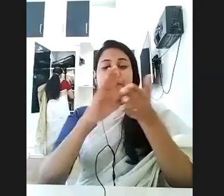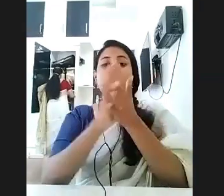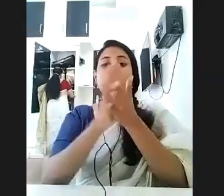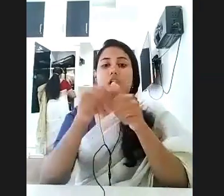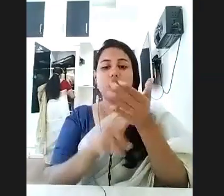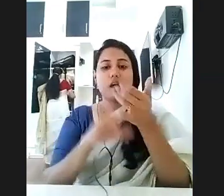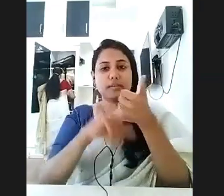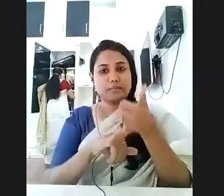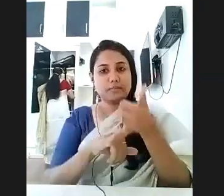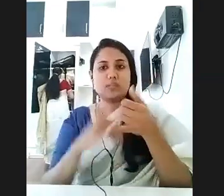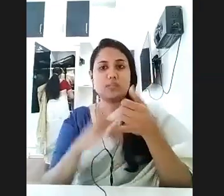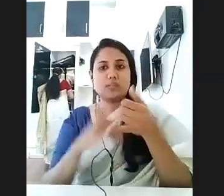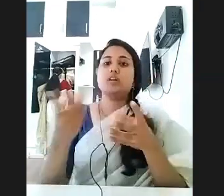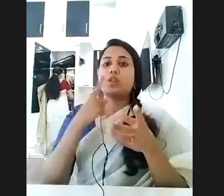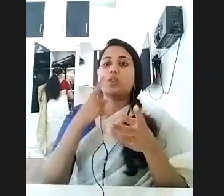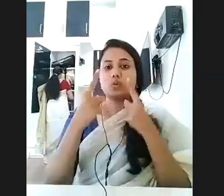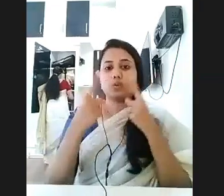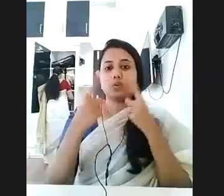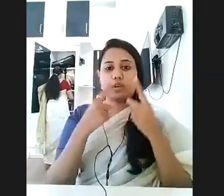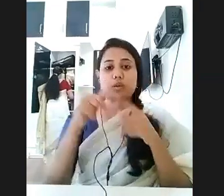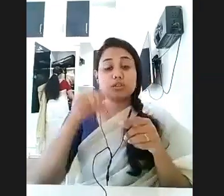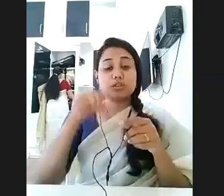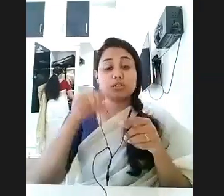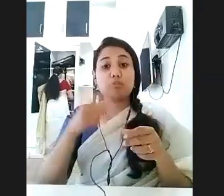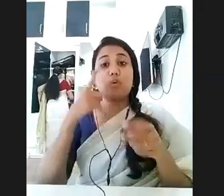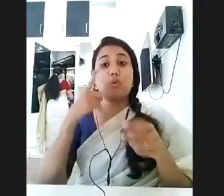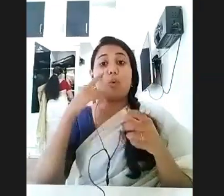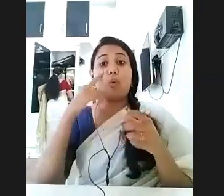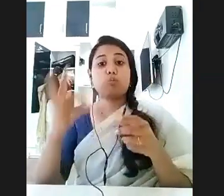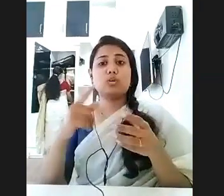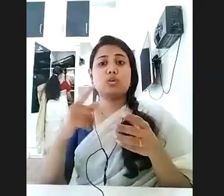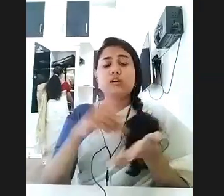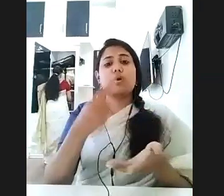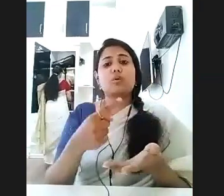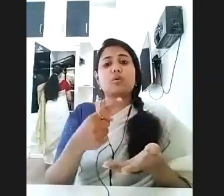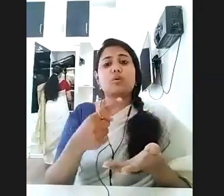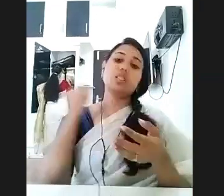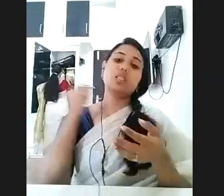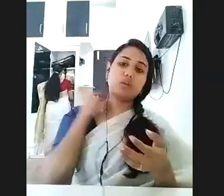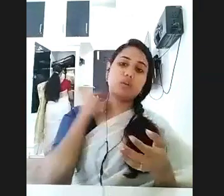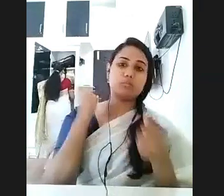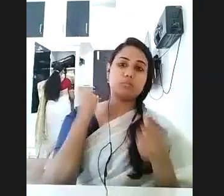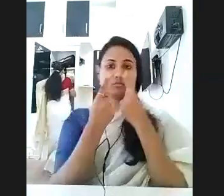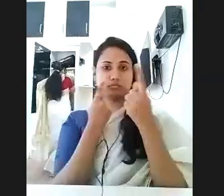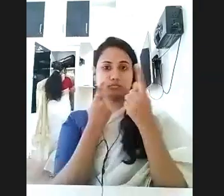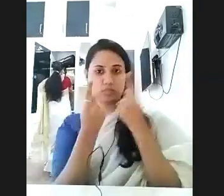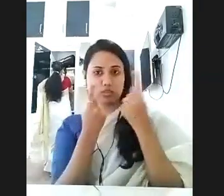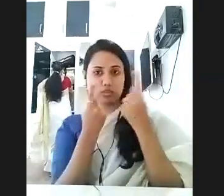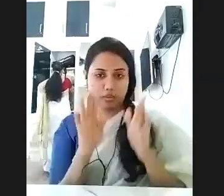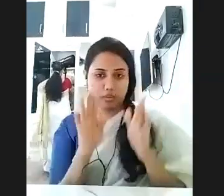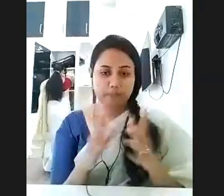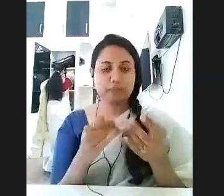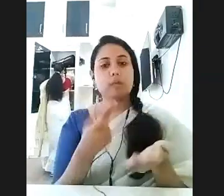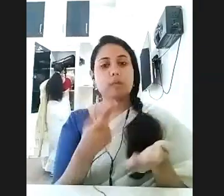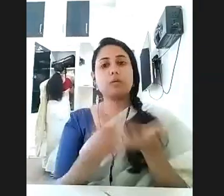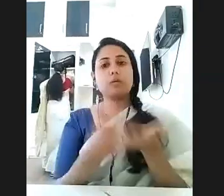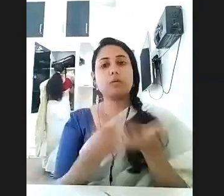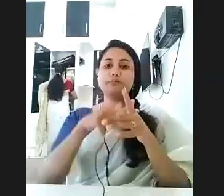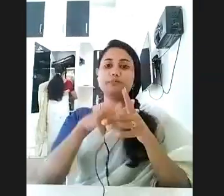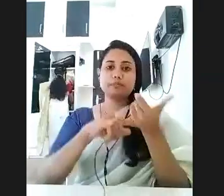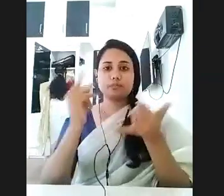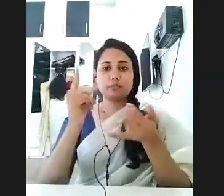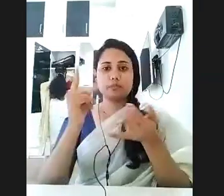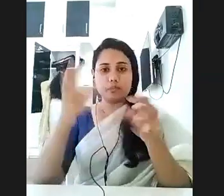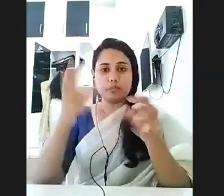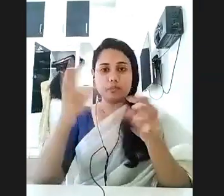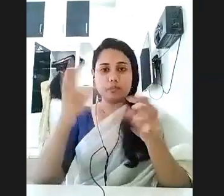ഇപ്പൊ ഇത് ജീൻ ടെസ്റ്റ് കൂടി നിർബന്ധമായിട്ടും വേണമെന്ന് പറഞ്ഞിട്ടാണ് ഇപ്പൊ അത് തിരുവനന്തപുരത്ത് നിന്ന് ചെയ്യിച്ചത്. അതിന്റെ റിസൾട്ട് വന്നിട്ടുണ്ട്, കിട്ടിയിട്ടുണ്ട്. അപ്പൊ അതിനുശേഷം മാഡത്തിനെ കാണാനായിട്ട്